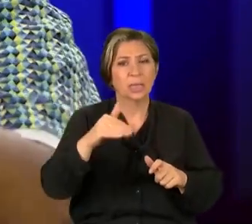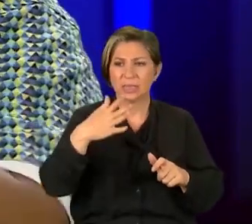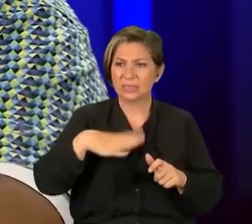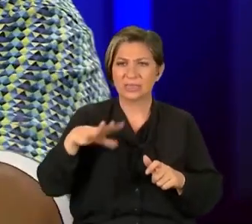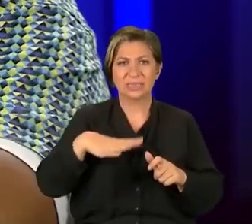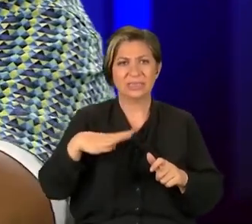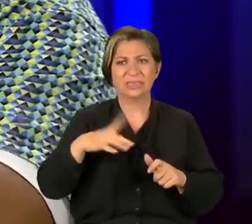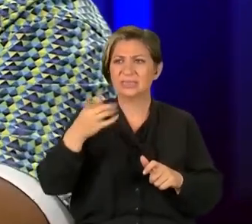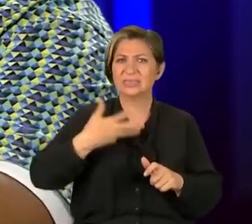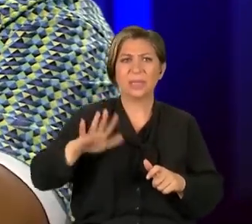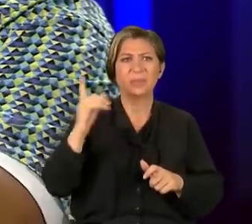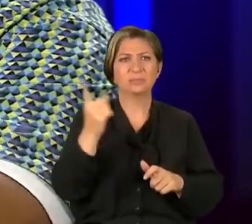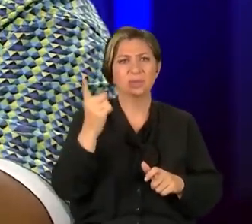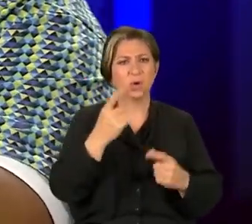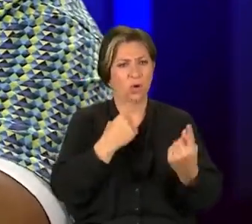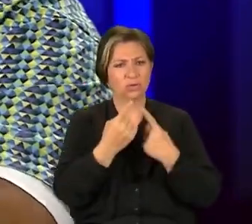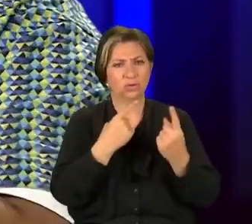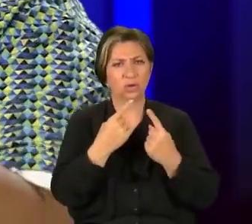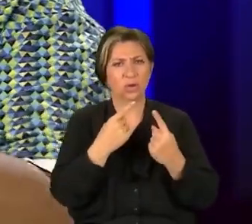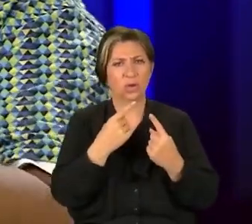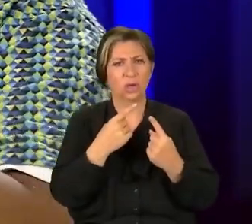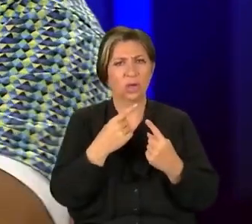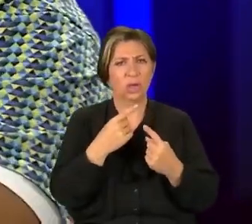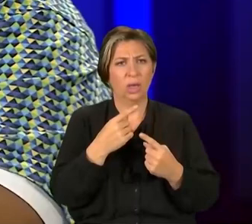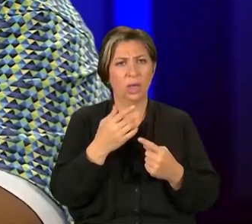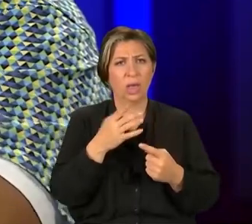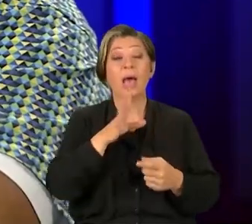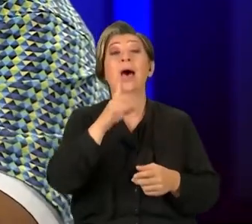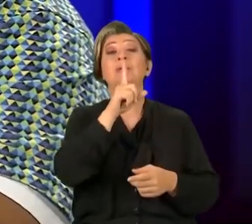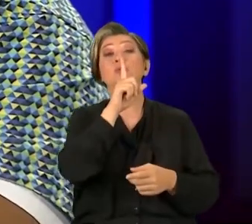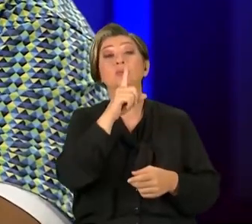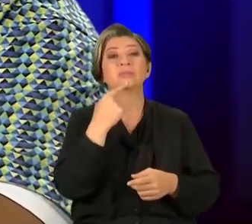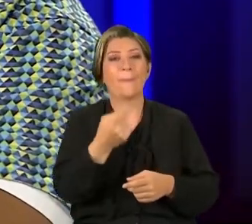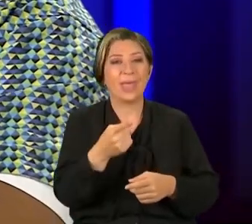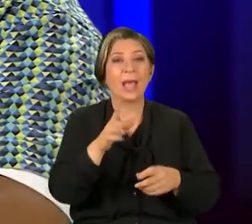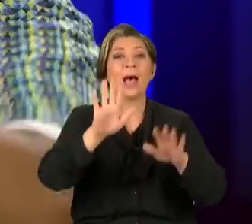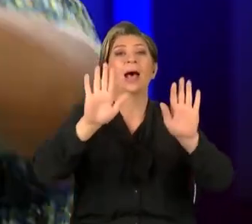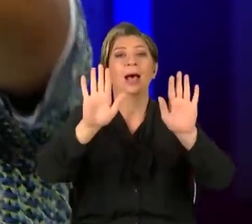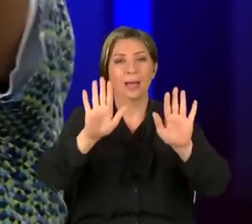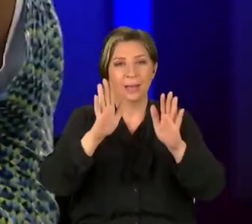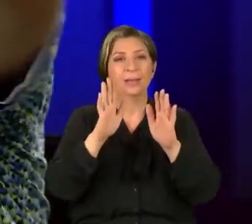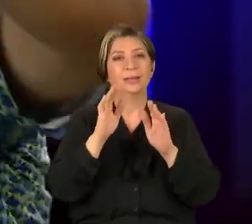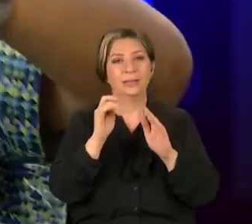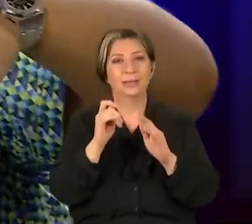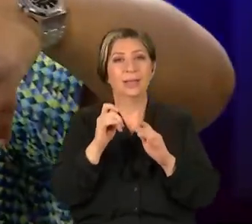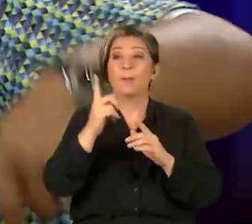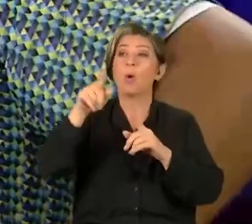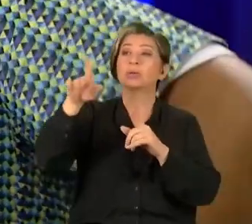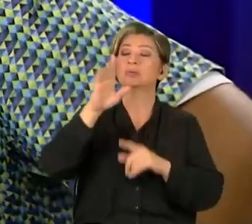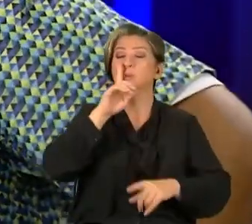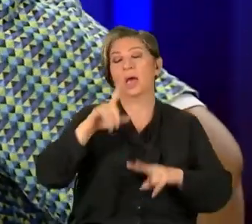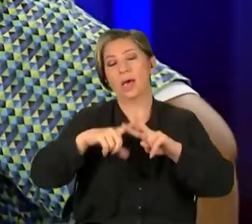istediği onu sevmediği bir şey konuşuluyor agans yaptın veya ne bileyim bir yerde bir şey oluyor